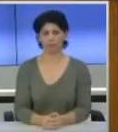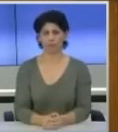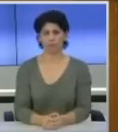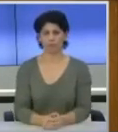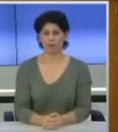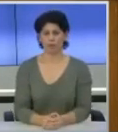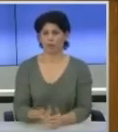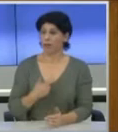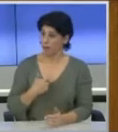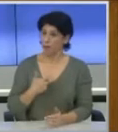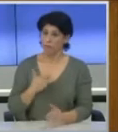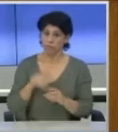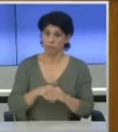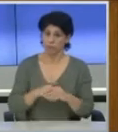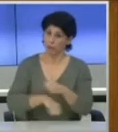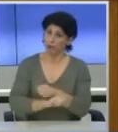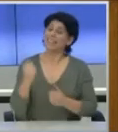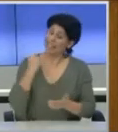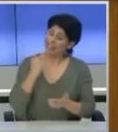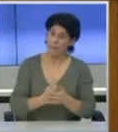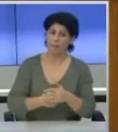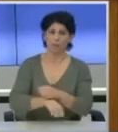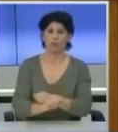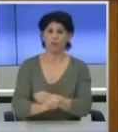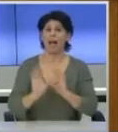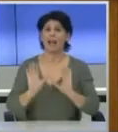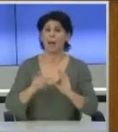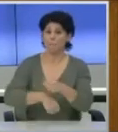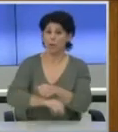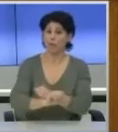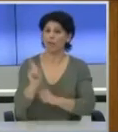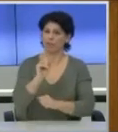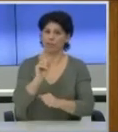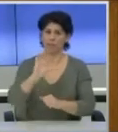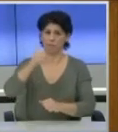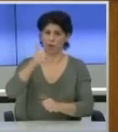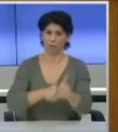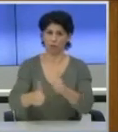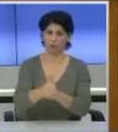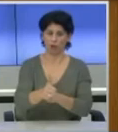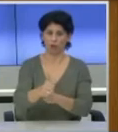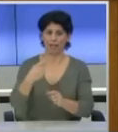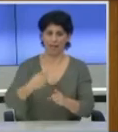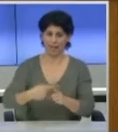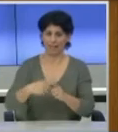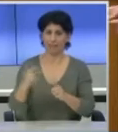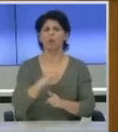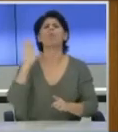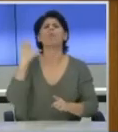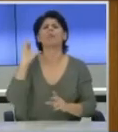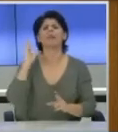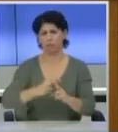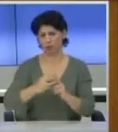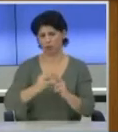Πράγματι, όχι, ασχολούμαι με το ποδόσφαιρο. Ασχολούμαι και με το ποδόσφαιρο, αλλά το ποδόσφαιρο δεν είναι η πρώτη προτεραιότητα της ελληνικής κοινωνίας, ούτε το